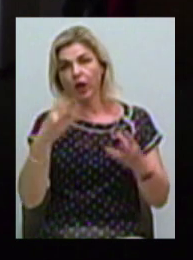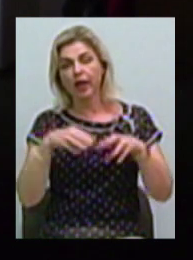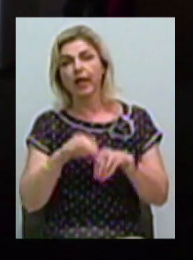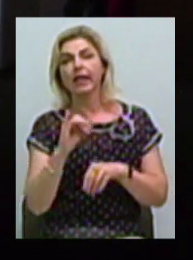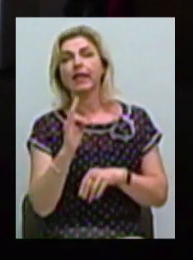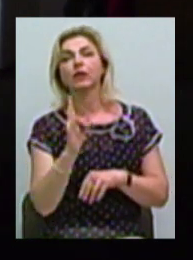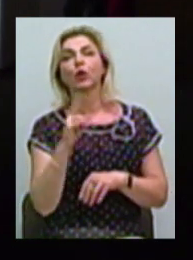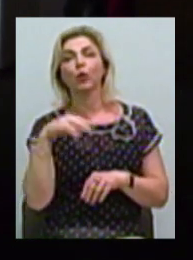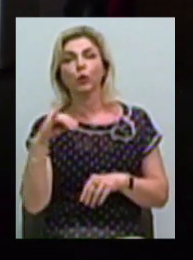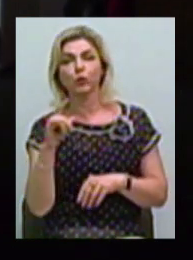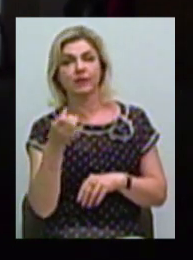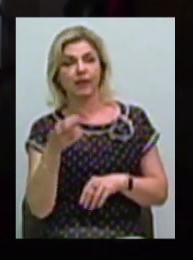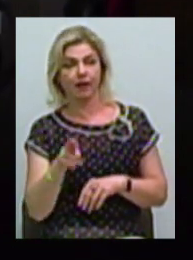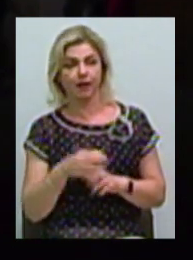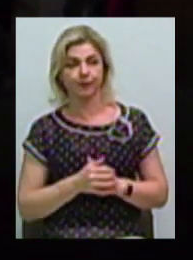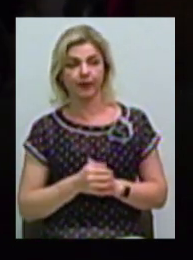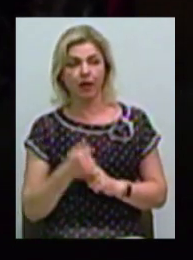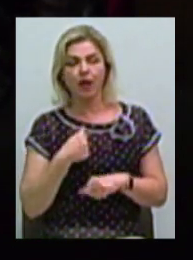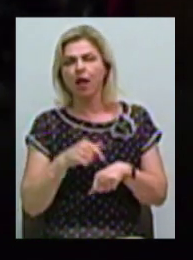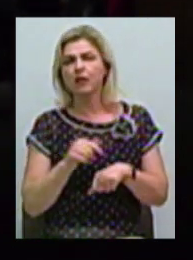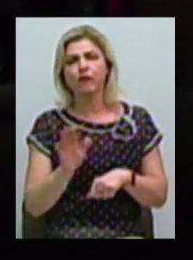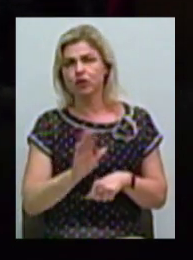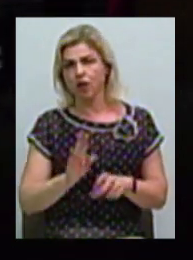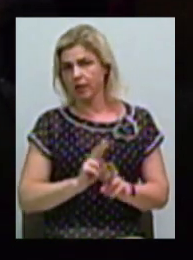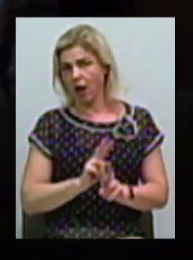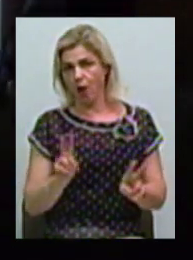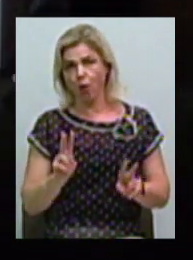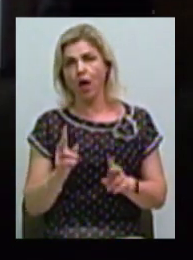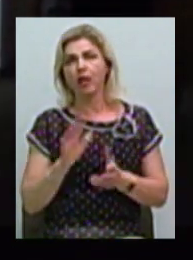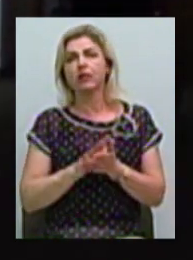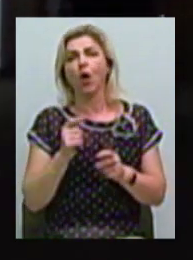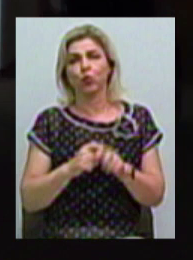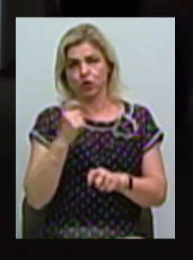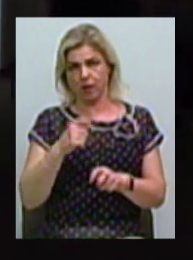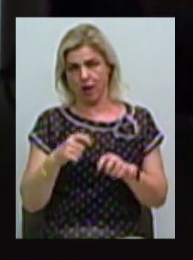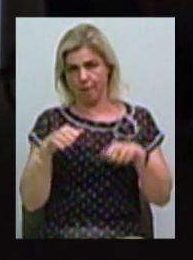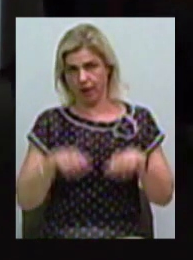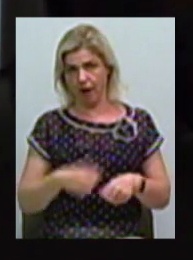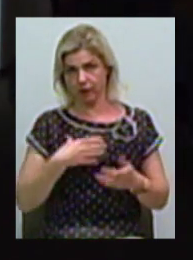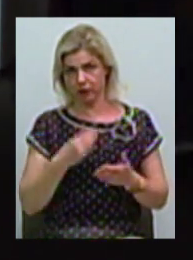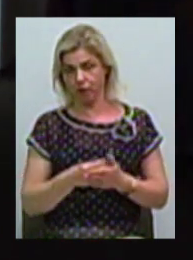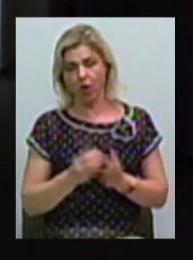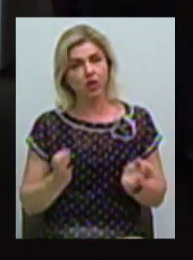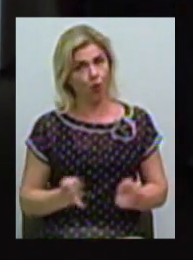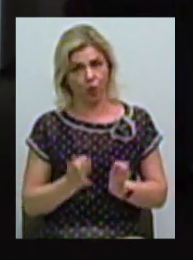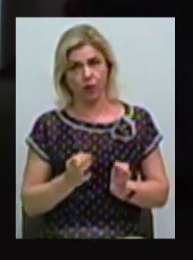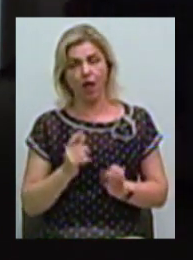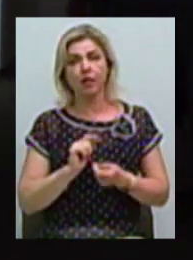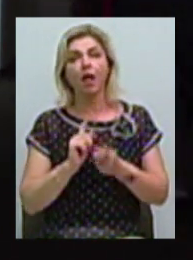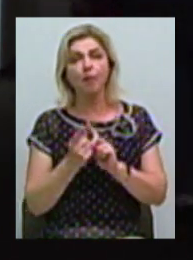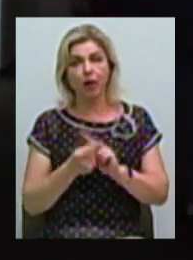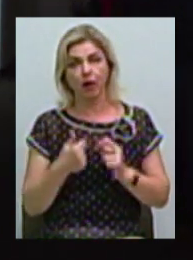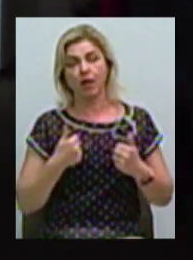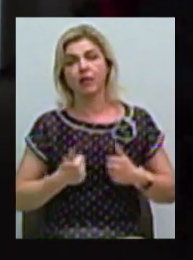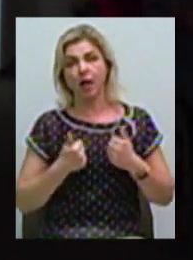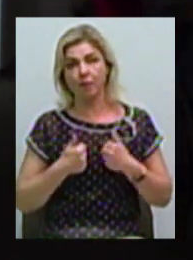ніколи якоїсь там дискримінації, навпаки, мені намагалися от допомогти, причому, знаєте, не виконувати все